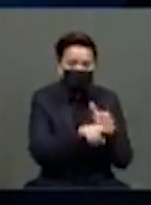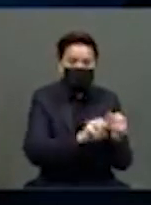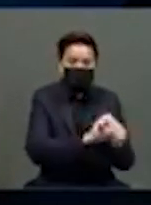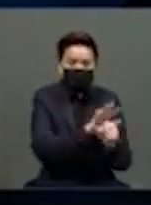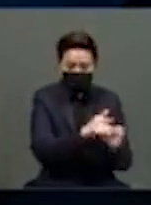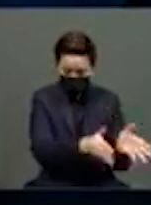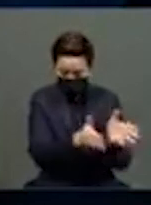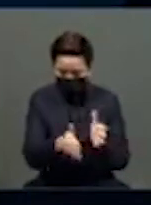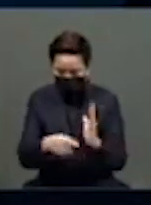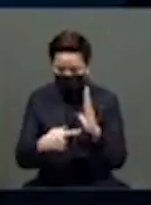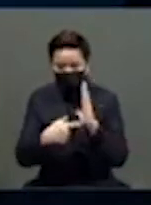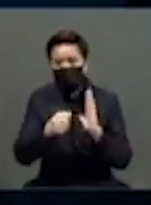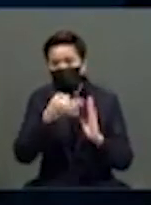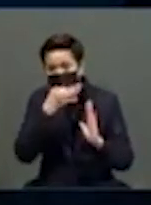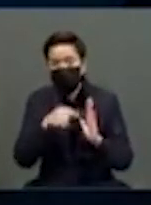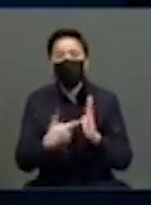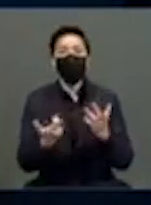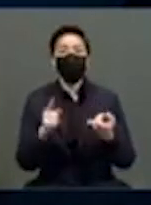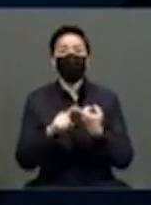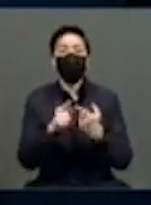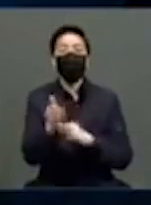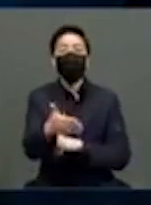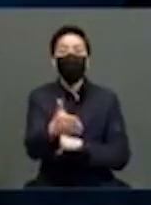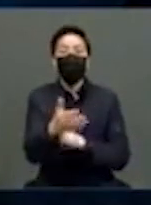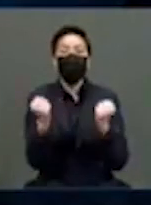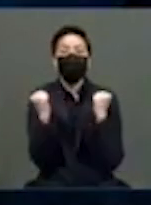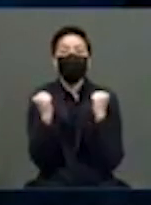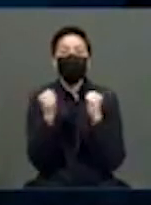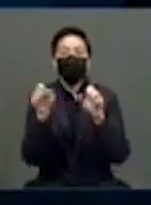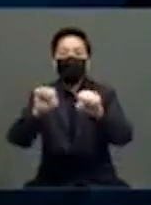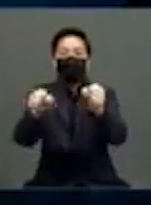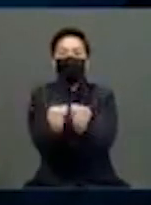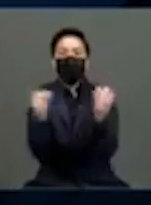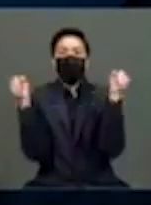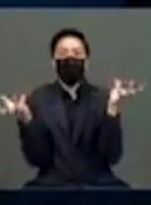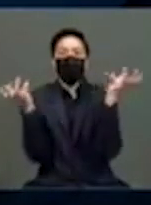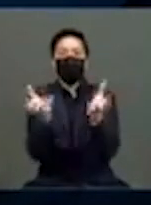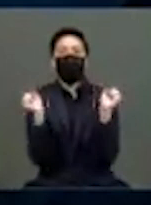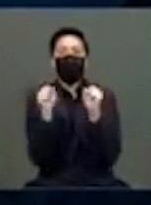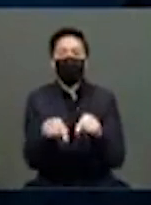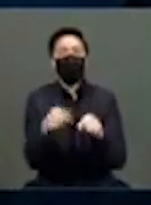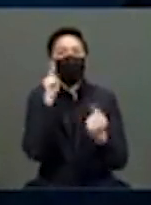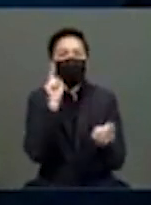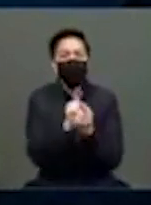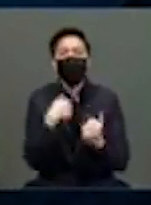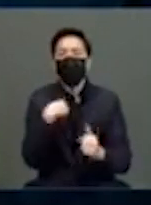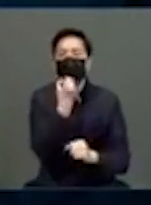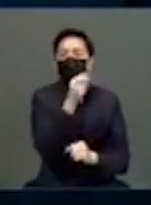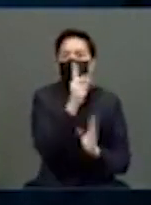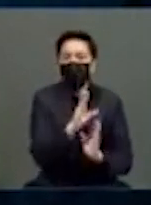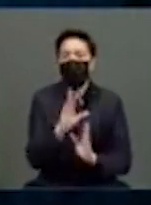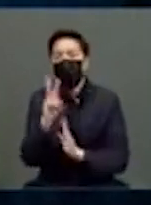สมุทรสาครก็จะเป็นโรงงานอาหารทะเลแล้วก็ปลาแช่แข็งอันนี้ก็พบ 12แล้วก็ 6รายตามลำดับนะครับ